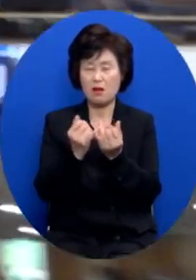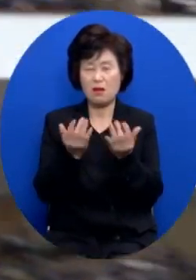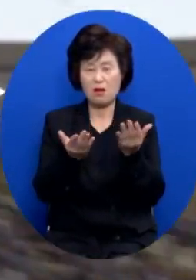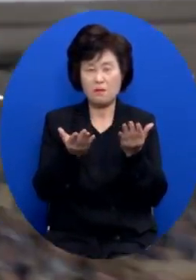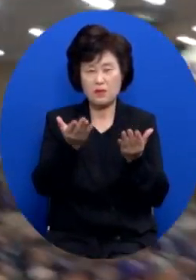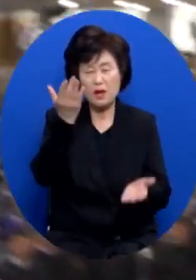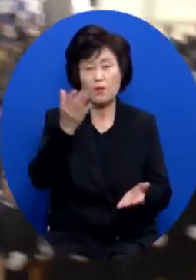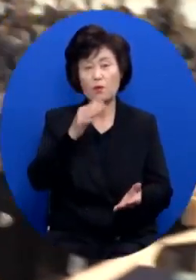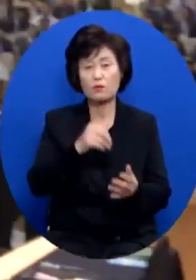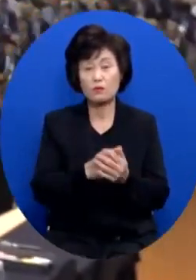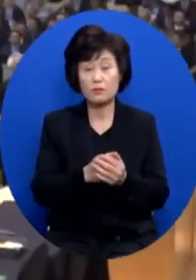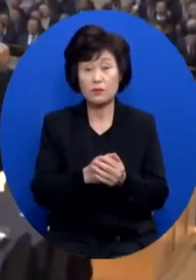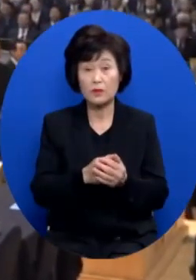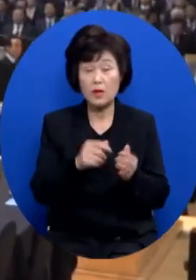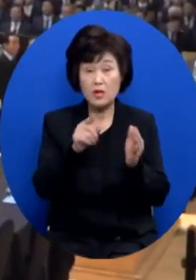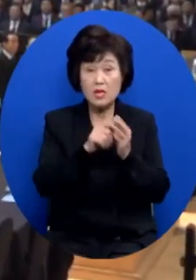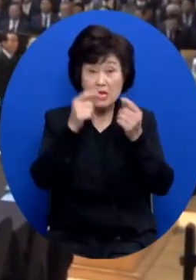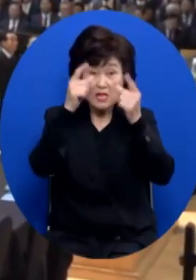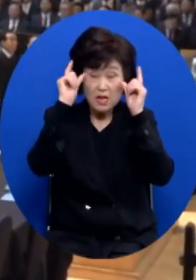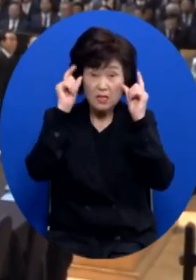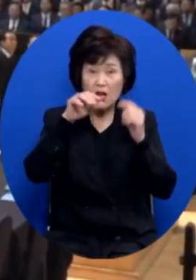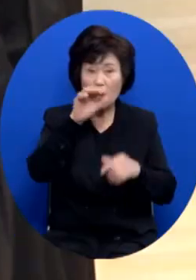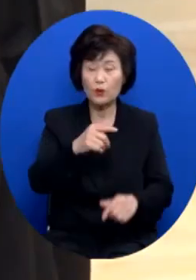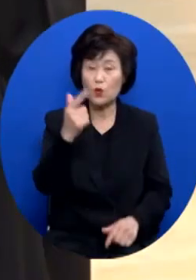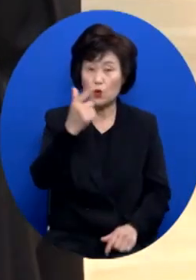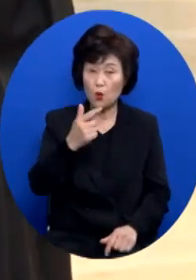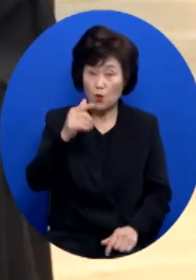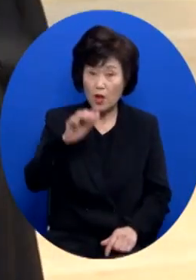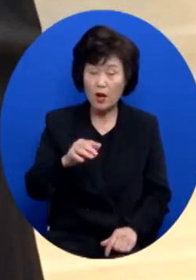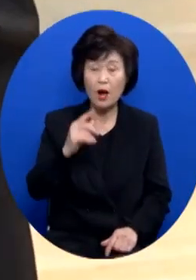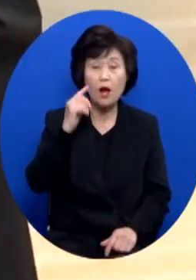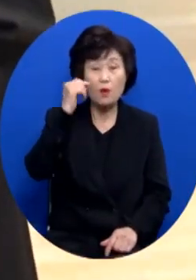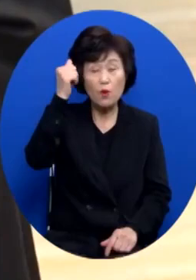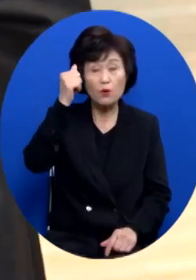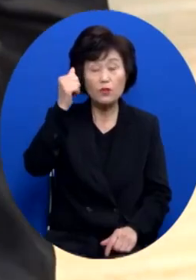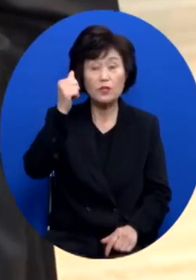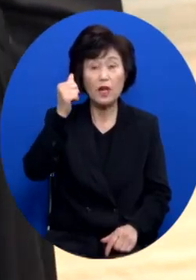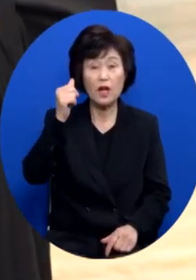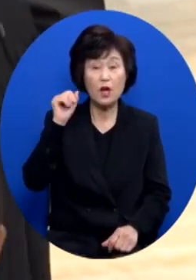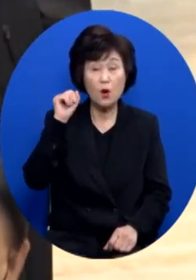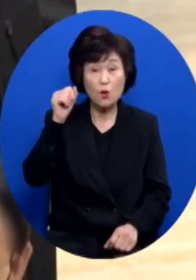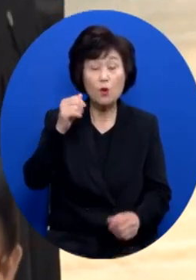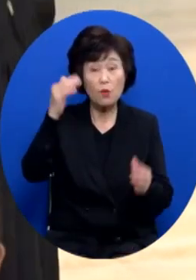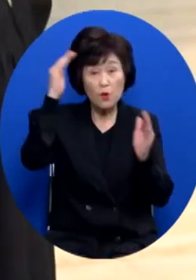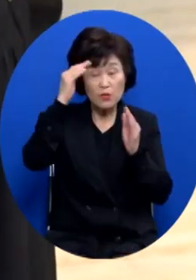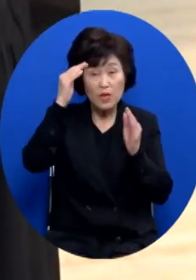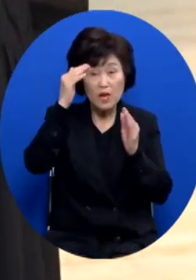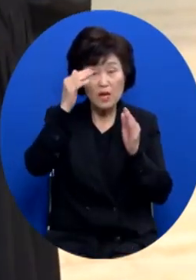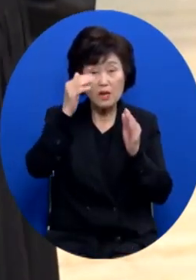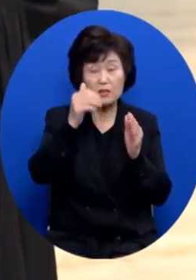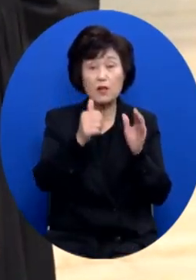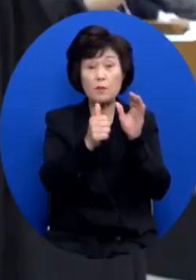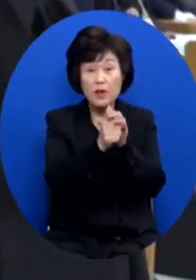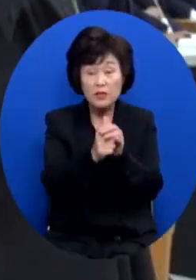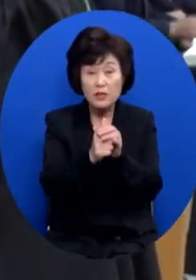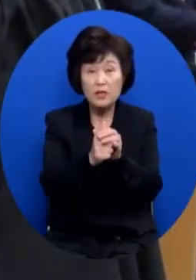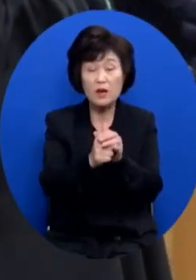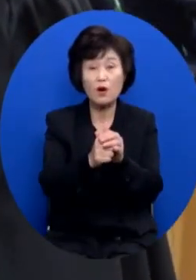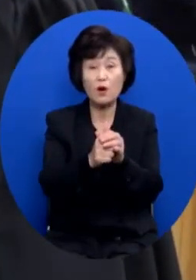장로교회 신학 교육은 노예가 신학대학원에 목사 후보생 교육을 위탁하는 방식으로